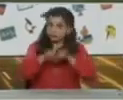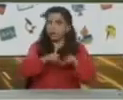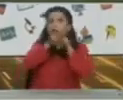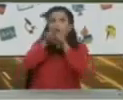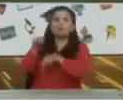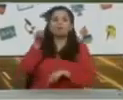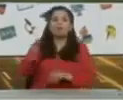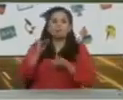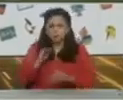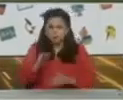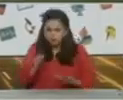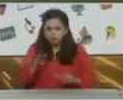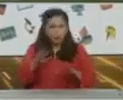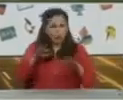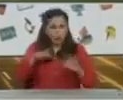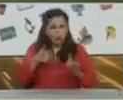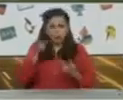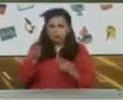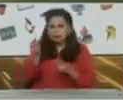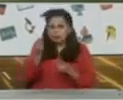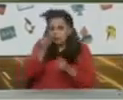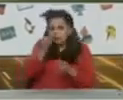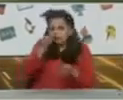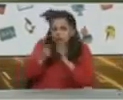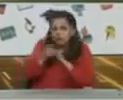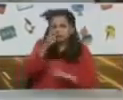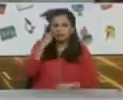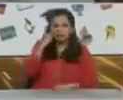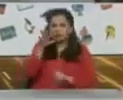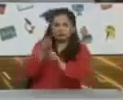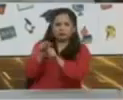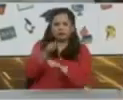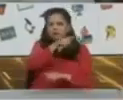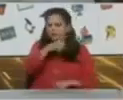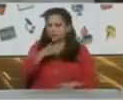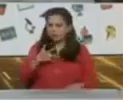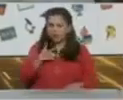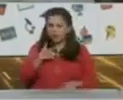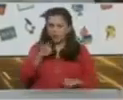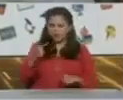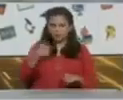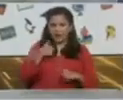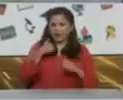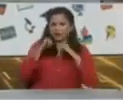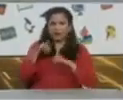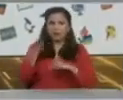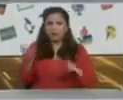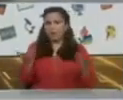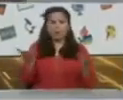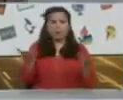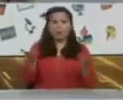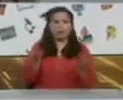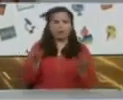और थोड़ा सा भी उनमें बदलाव आता है तो आपको लगता है कि पतन हो रहा